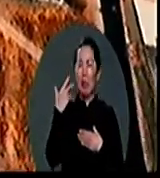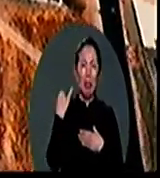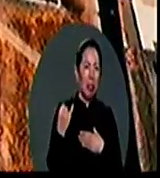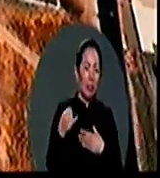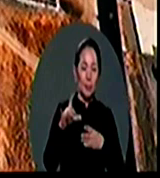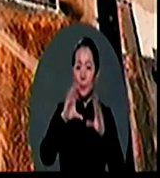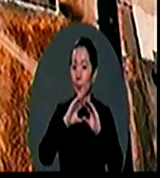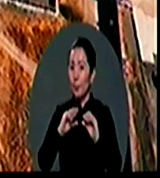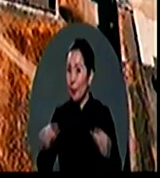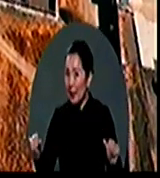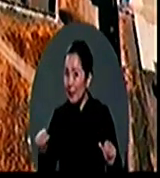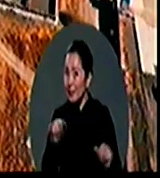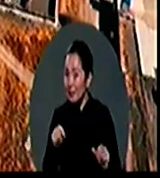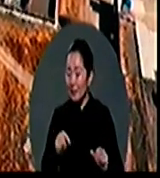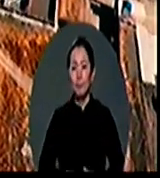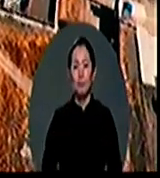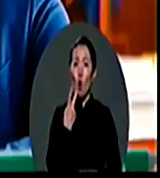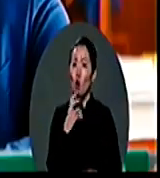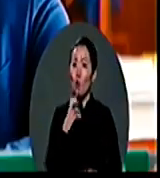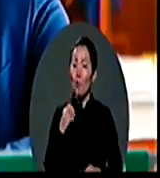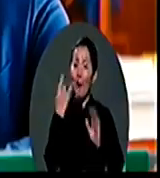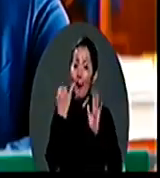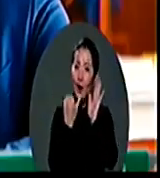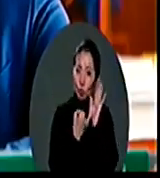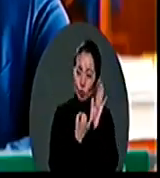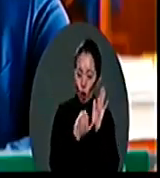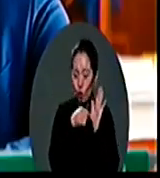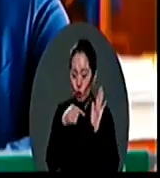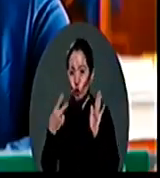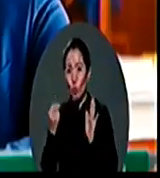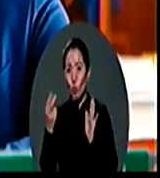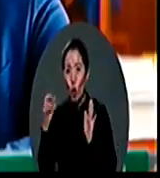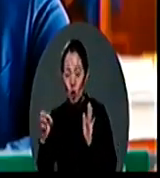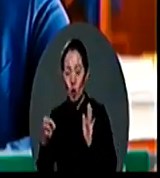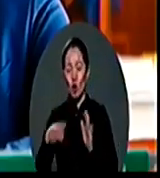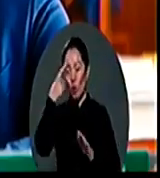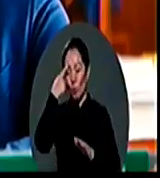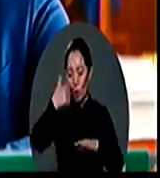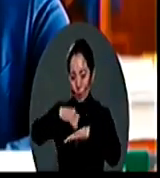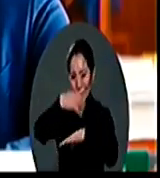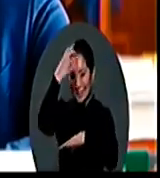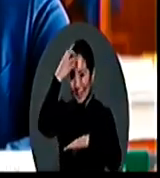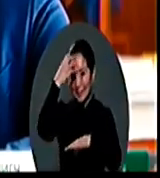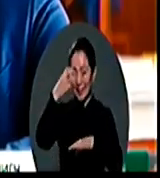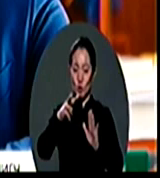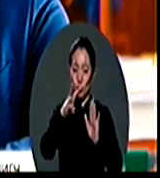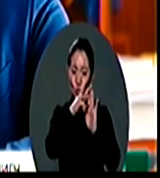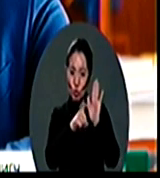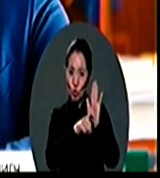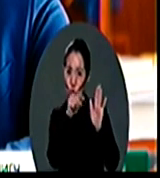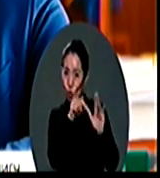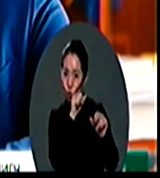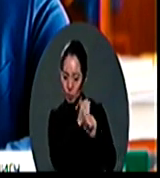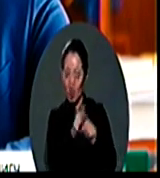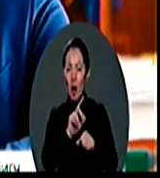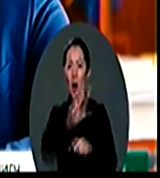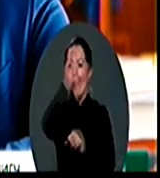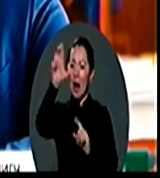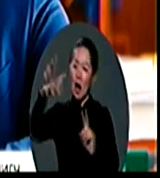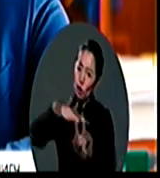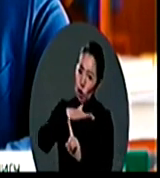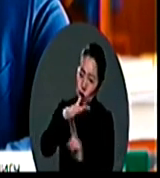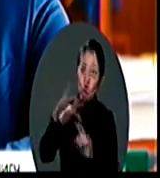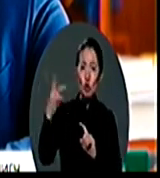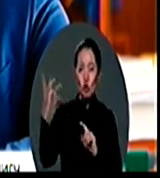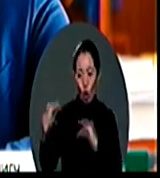байсан үнрийг арилгасан юм. 2016-20 оны Монгол Улсын Цэнгэн Газрын үйл ажиллагааны мөрийн хөтөлбөрт байгаль орчин